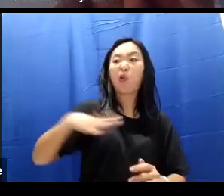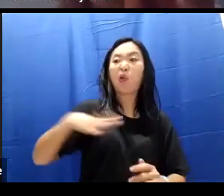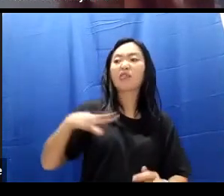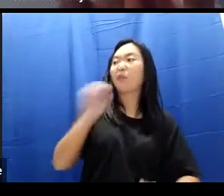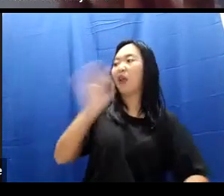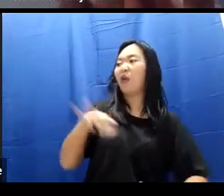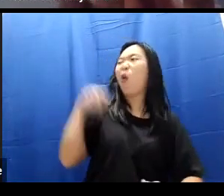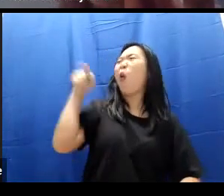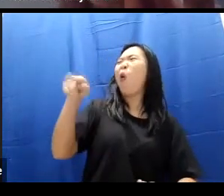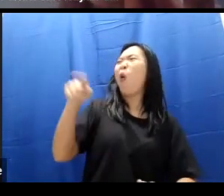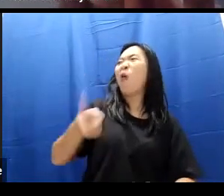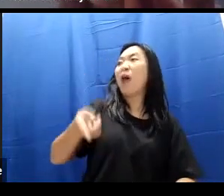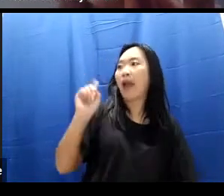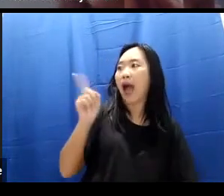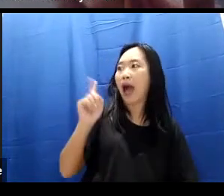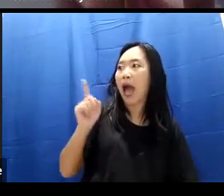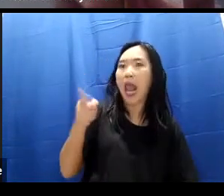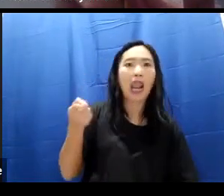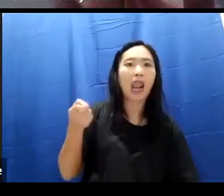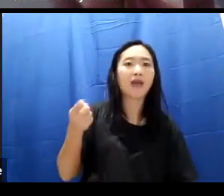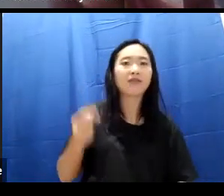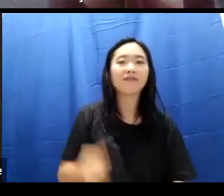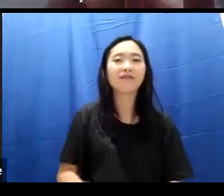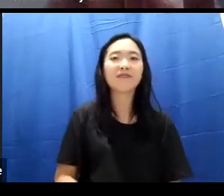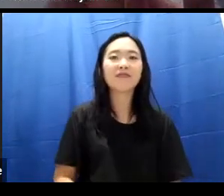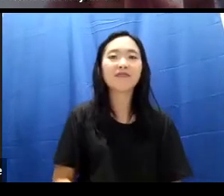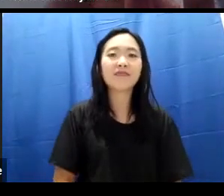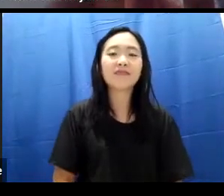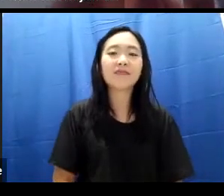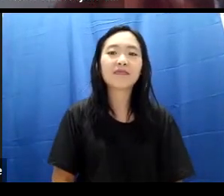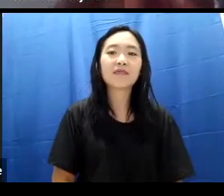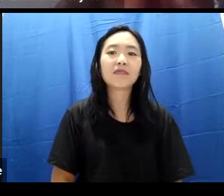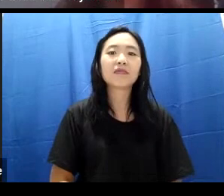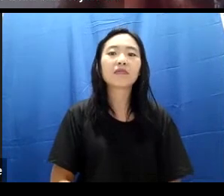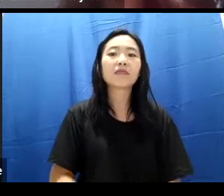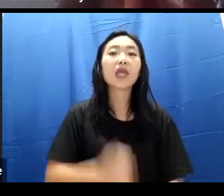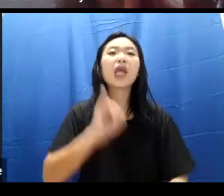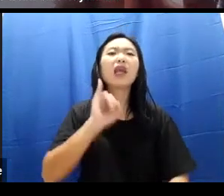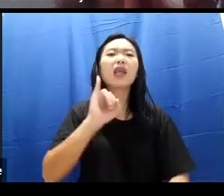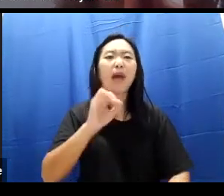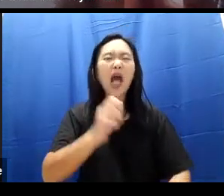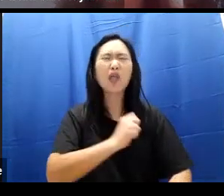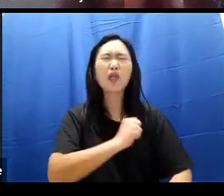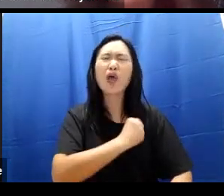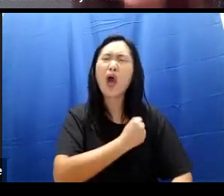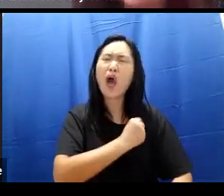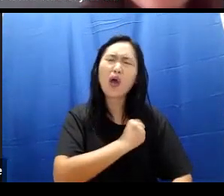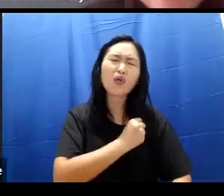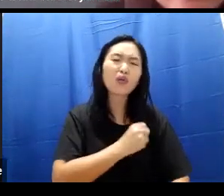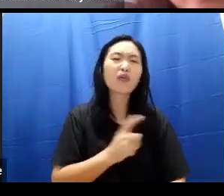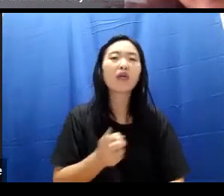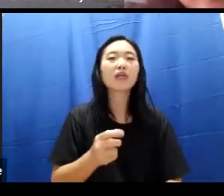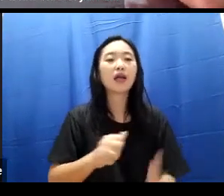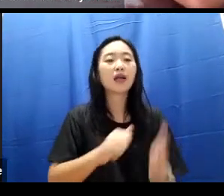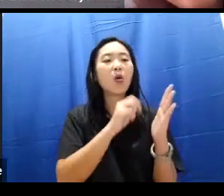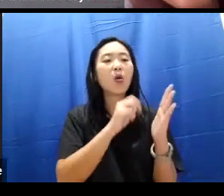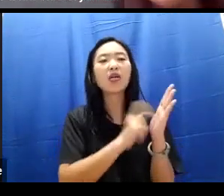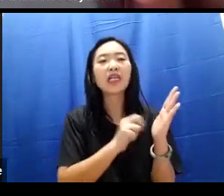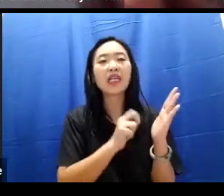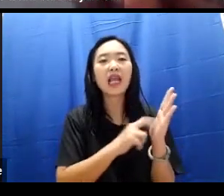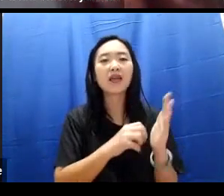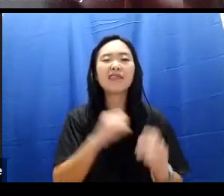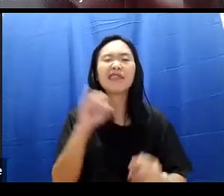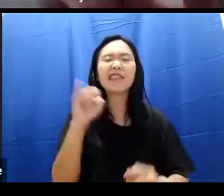dari tanggapan dosen saya itu, dan sampai saya takut jangan-jangan nanti saya nilainya jelek nih di mata kuliah ini